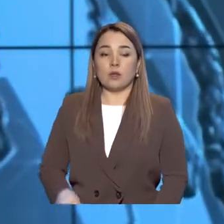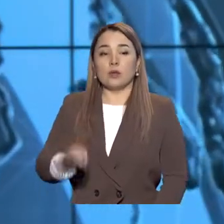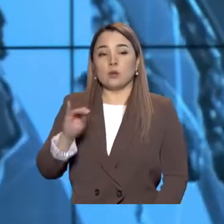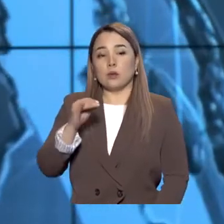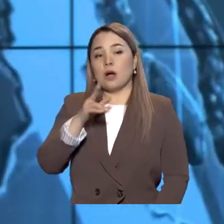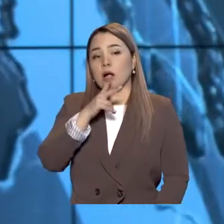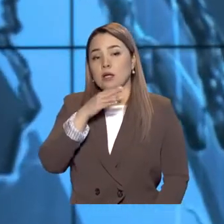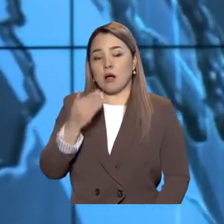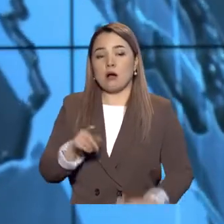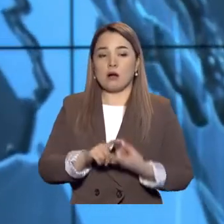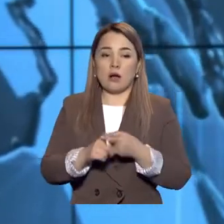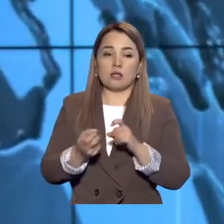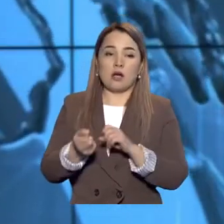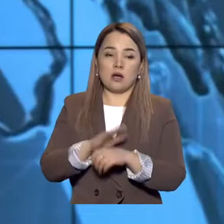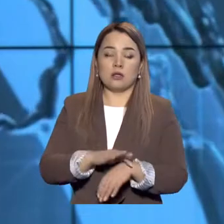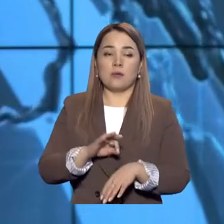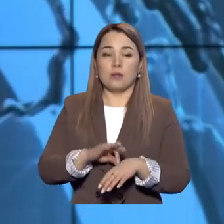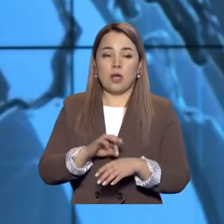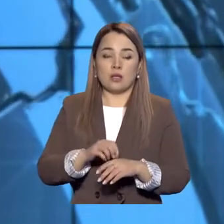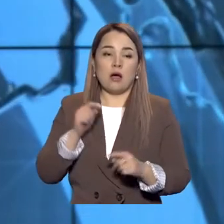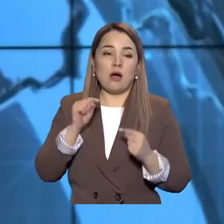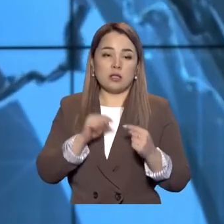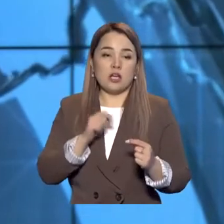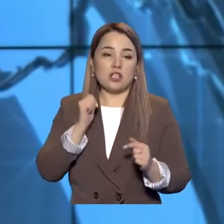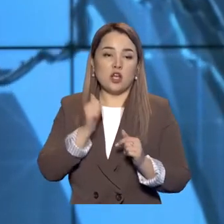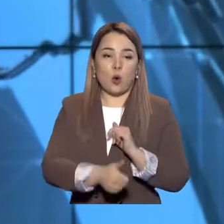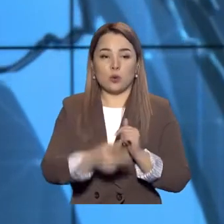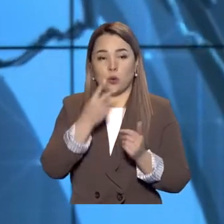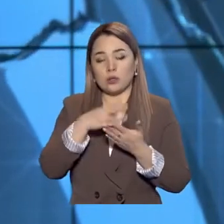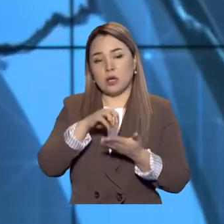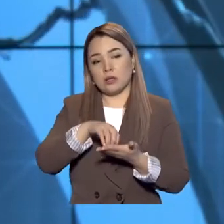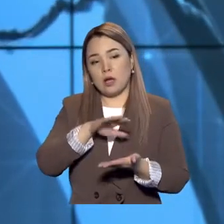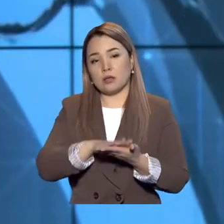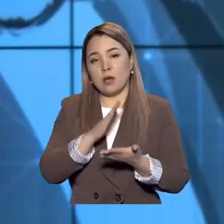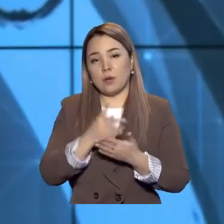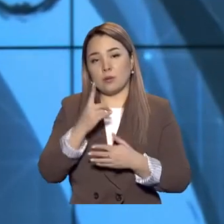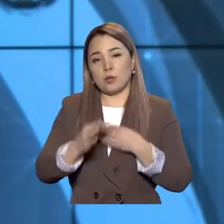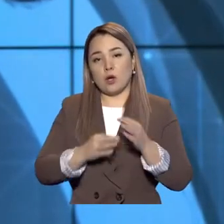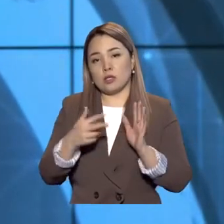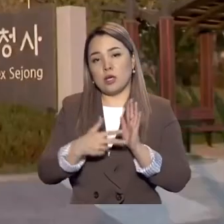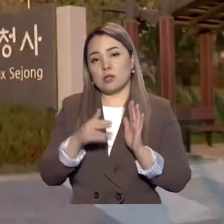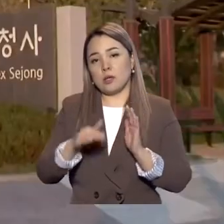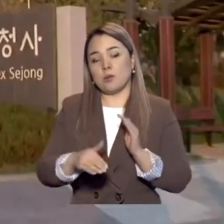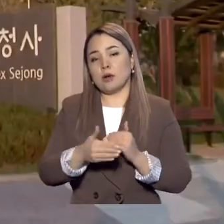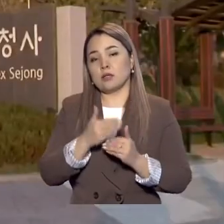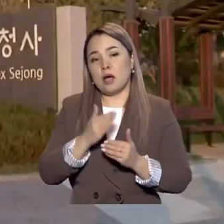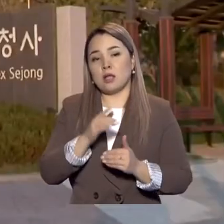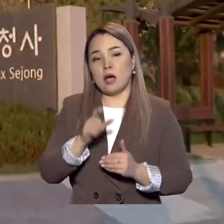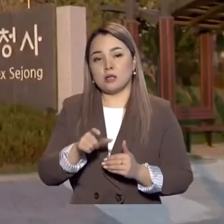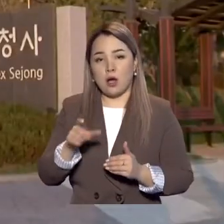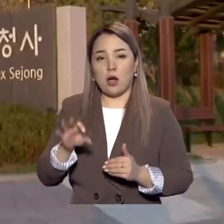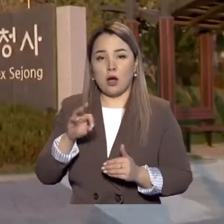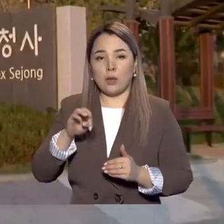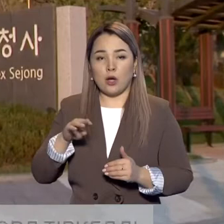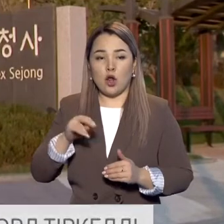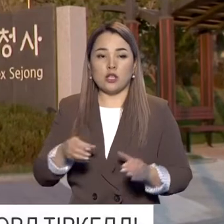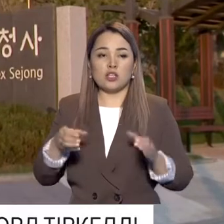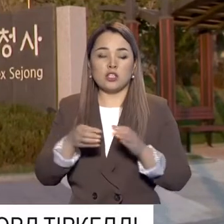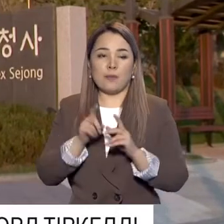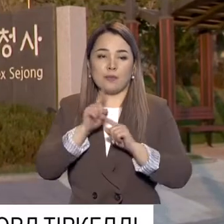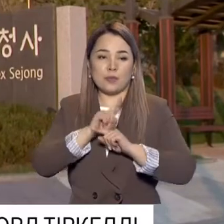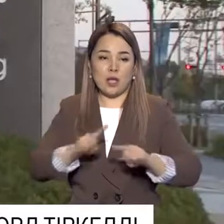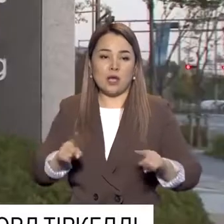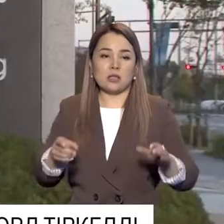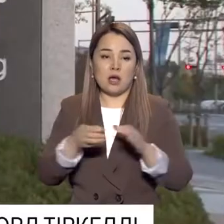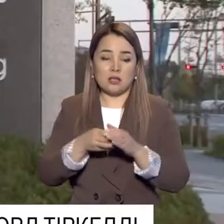Оңтүстік Кореяда коронавирус жұқтырудан антирекорд тіркелді. Бір тәулікте COVID жұқтырғандар саны 8000-нан асқан. Омикрон штамы жылдам тарап